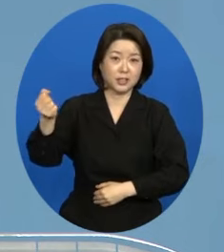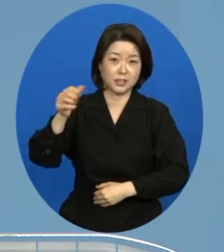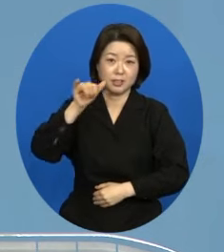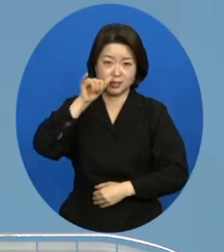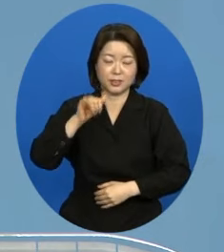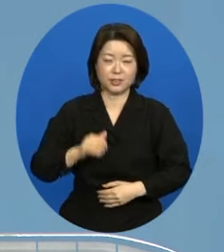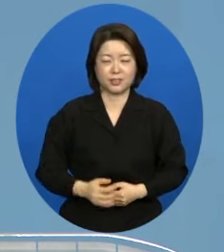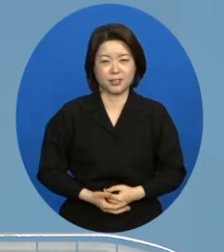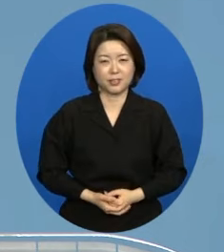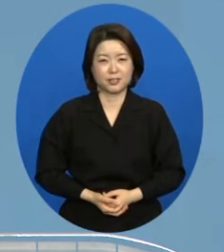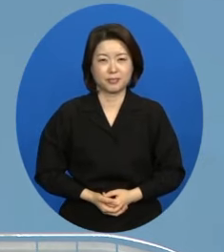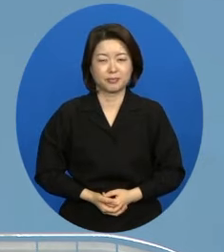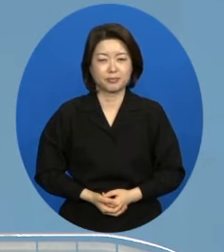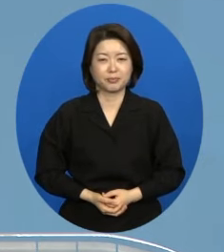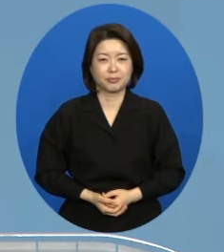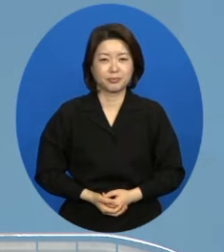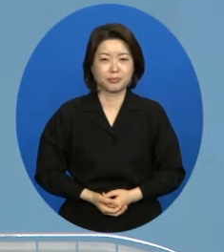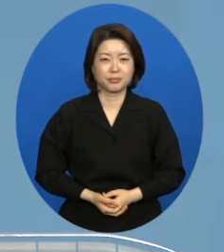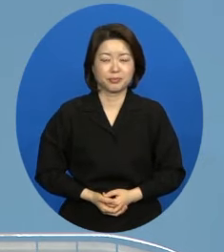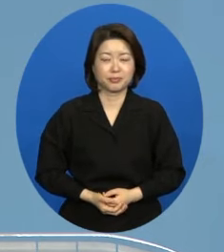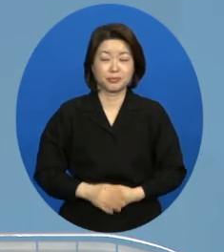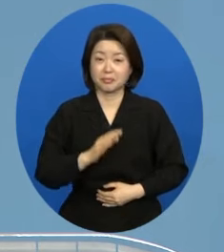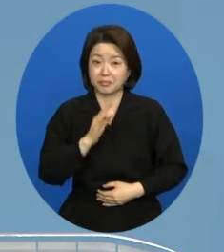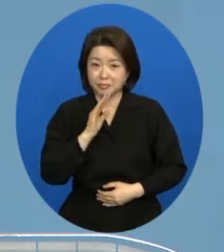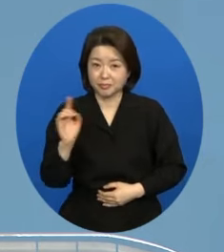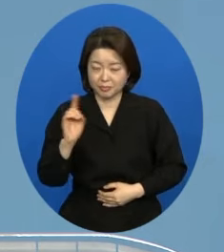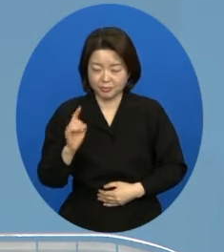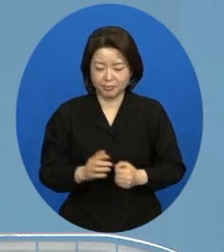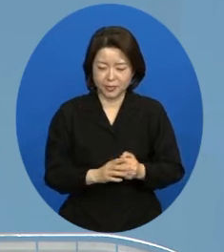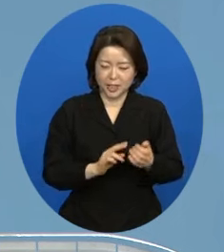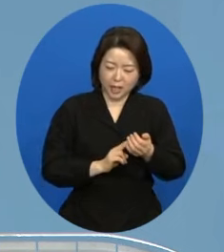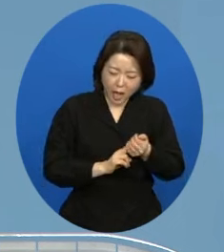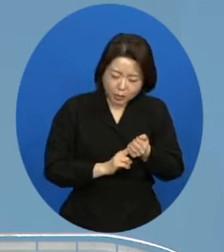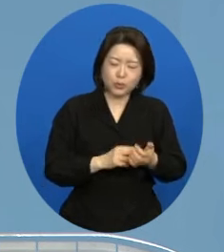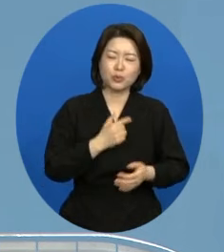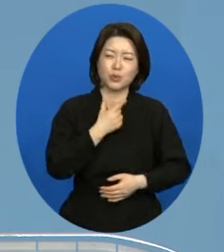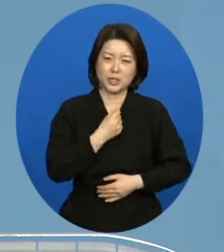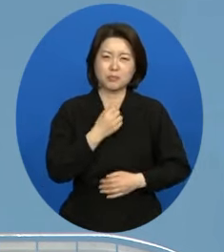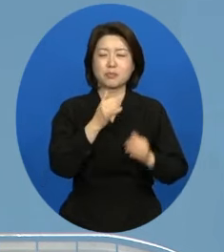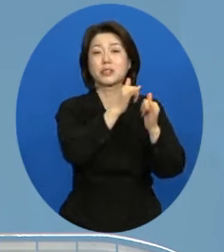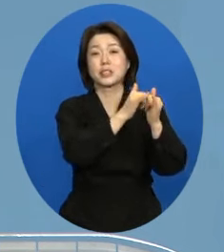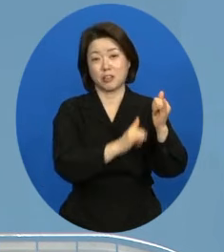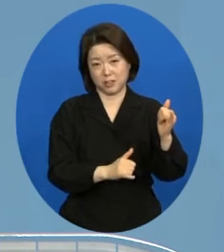그렇게 보내왔습니다 사실 감추고 싶었던